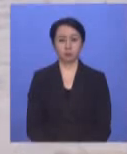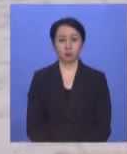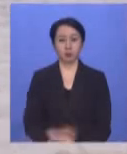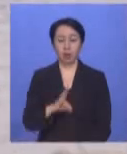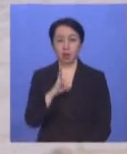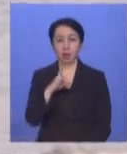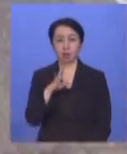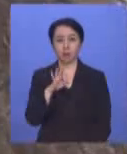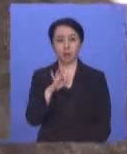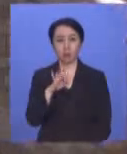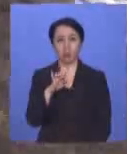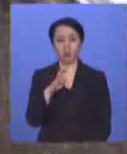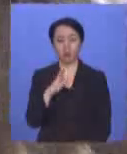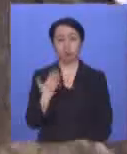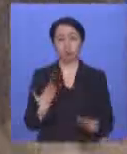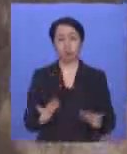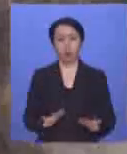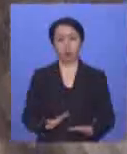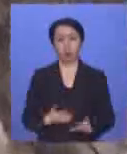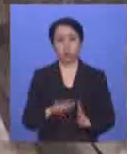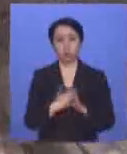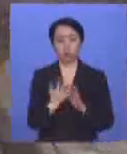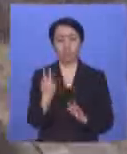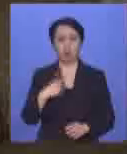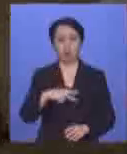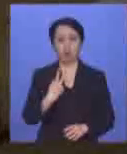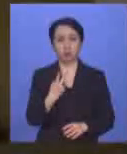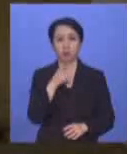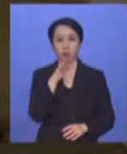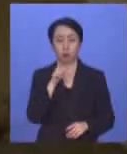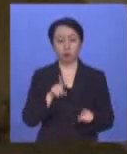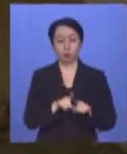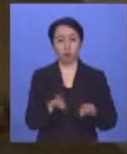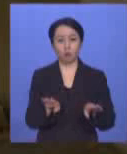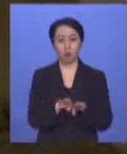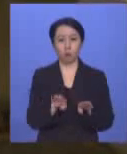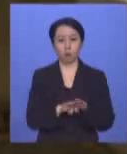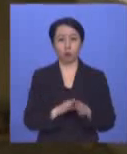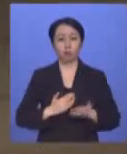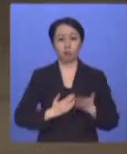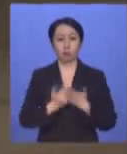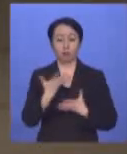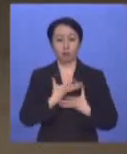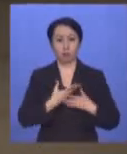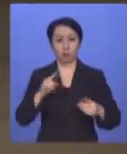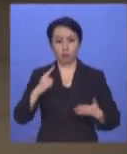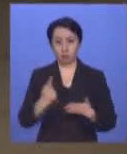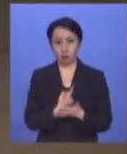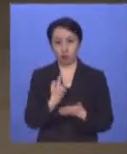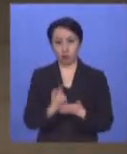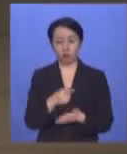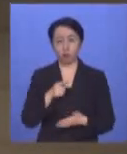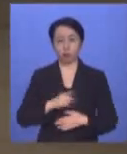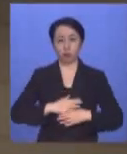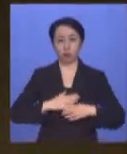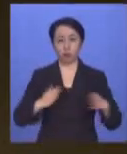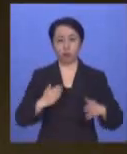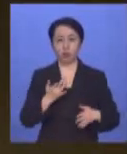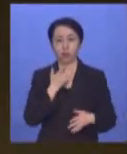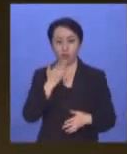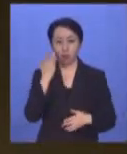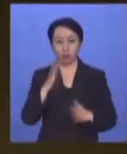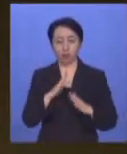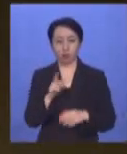Надежда и Александр Перепелица проживают в селе 22 года. Но такого уровня поднятия воды видит впервые. У них подтоплены летняя